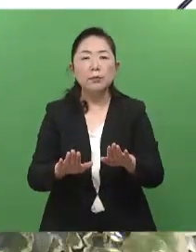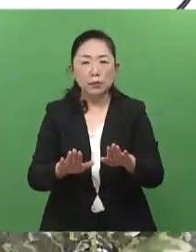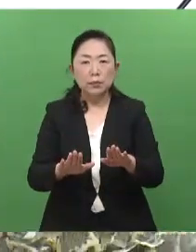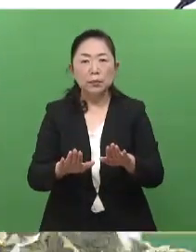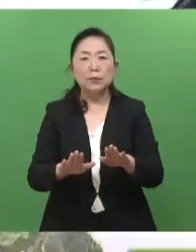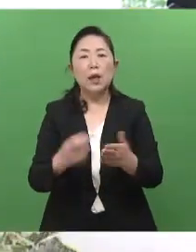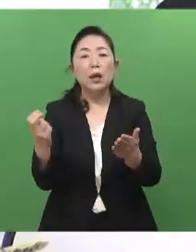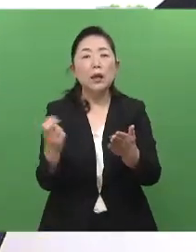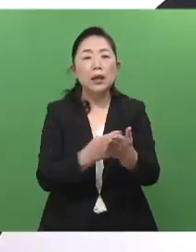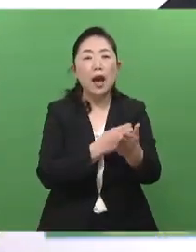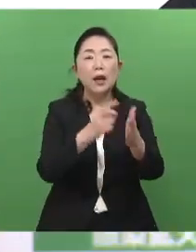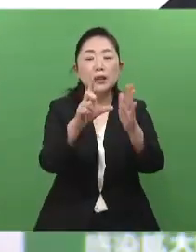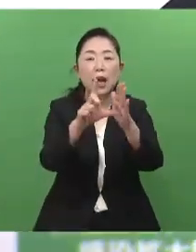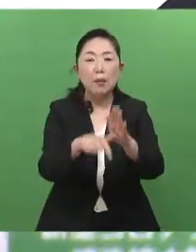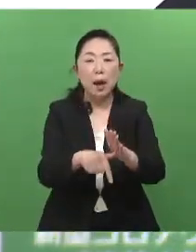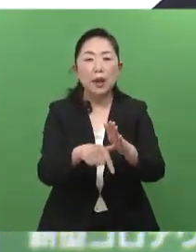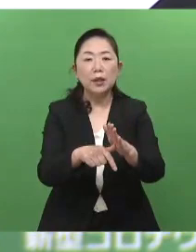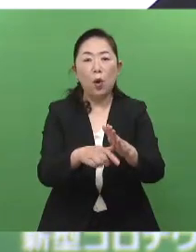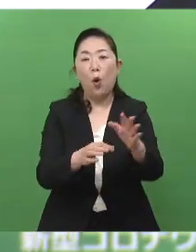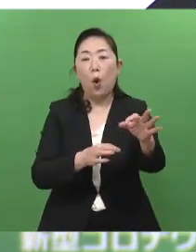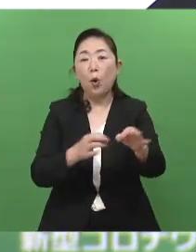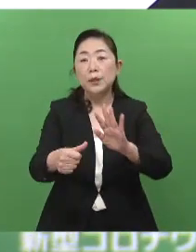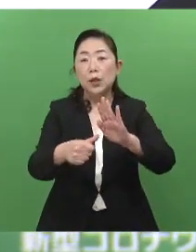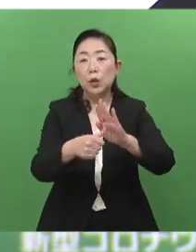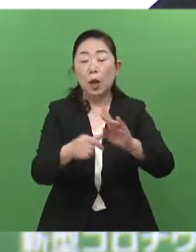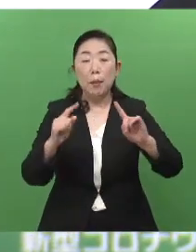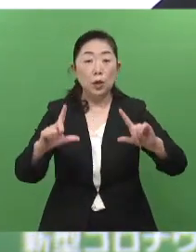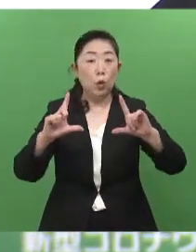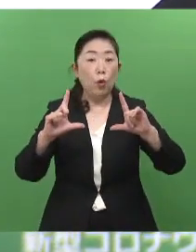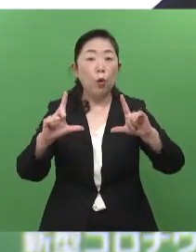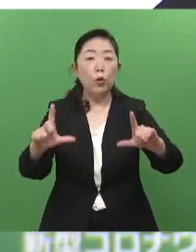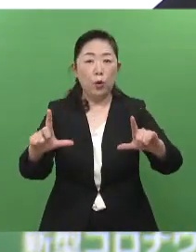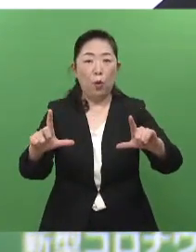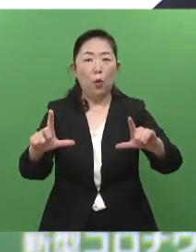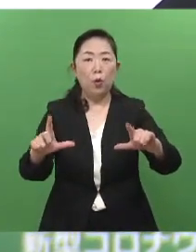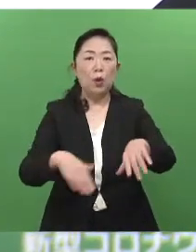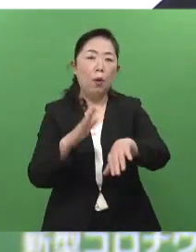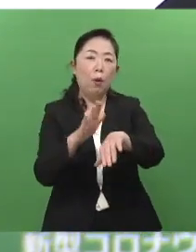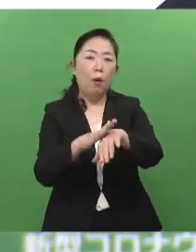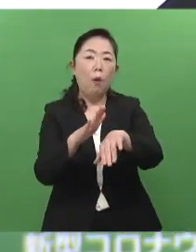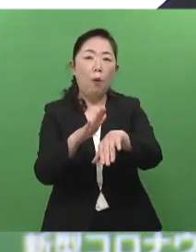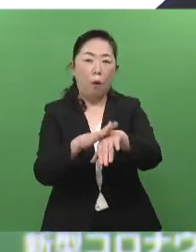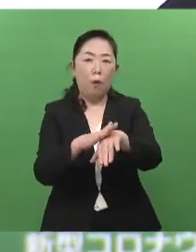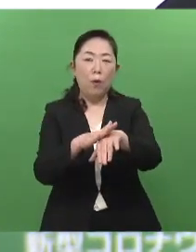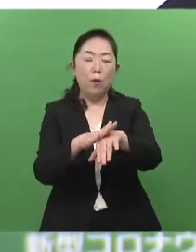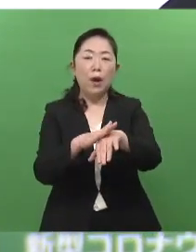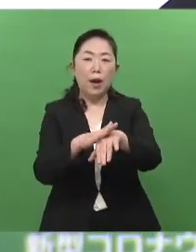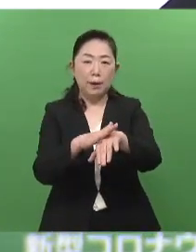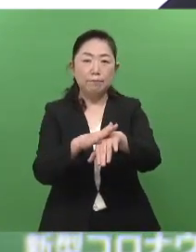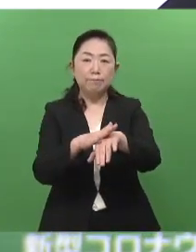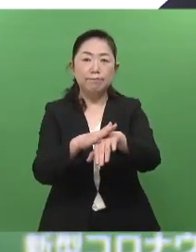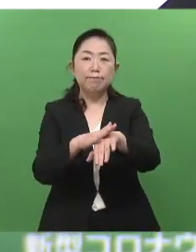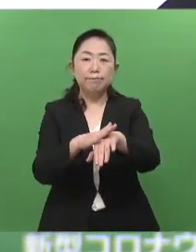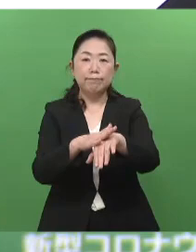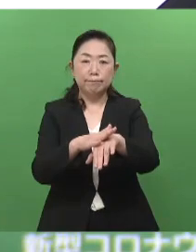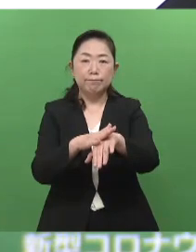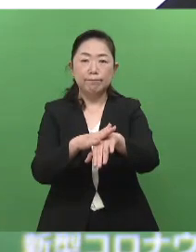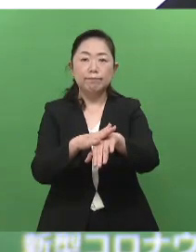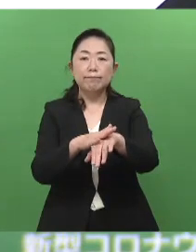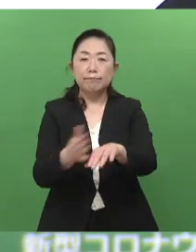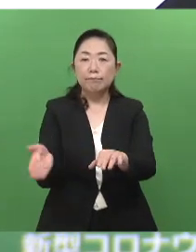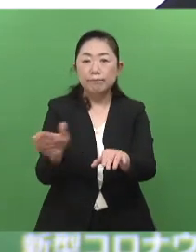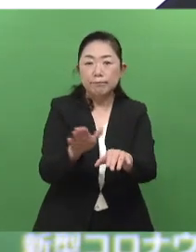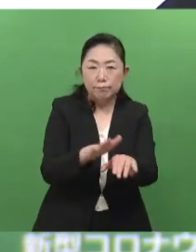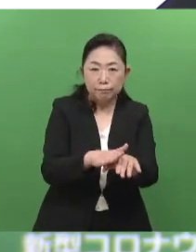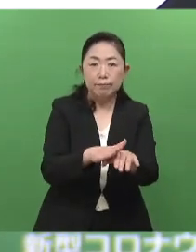の店名の公表ということが、手段として、ツールとして、確保でき